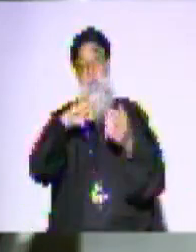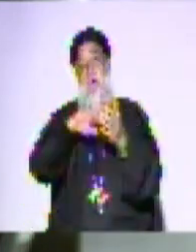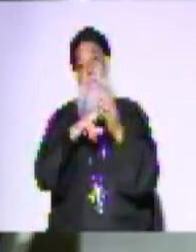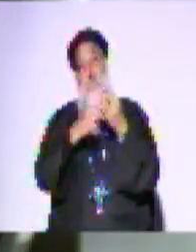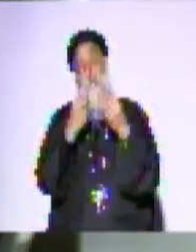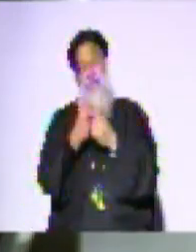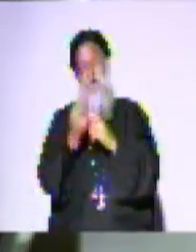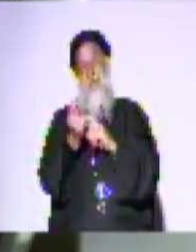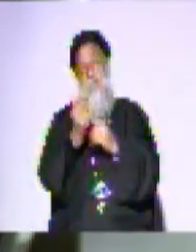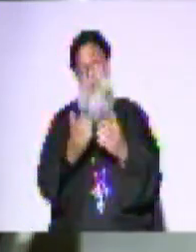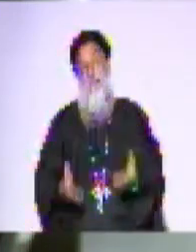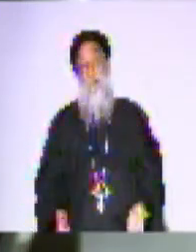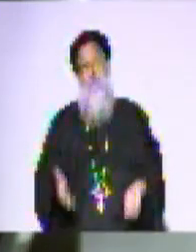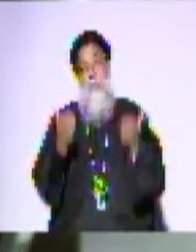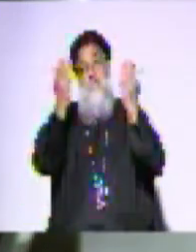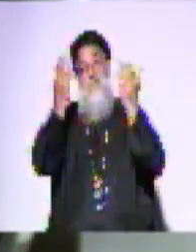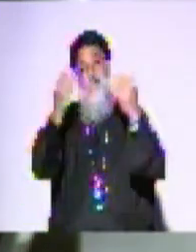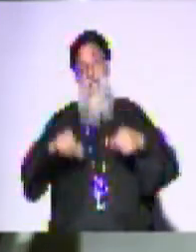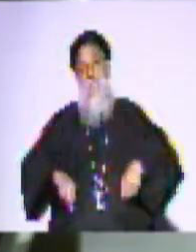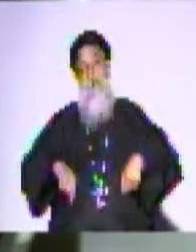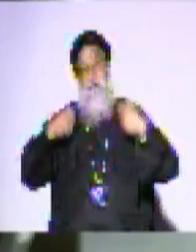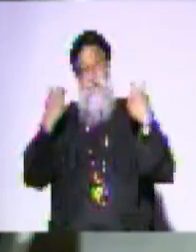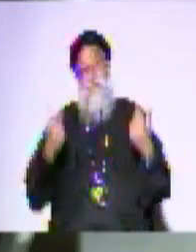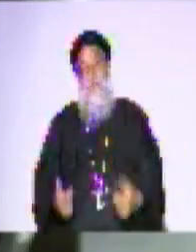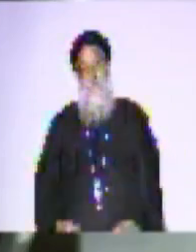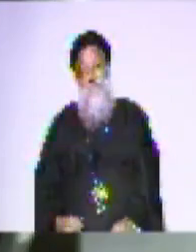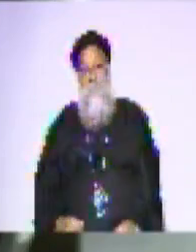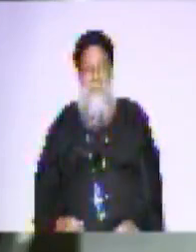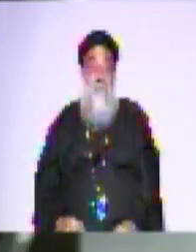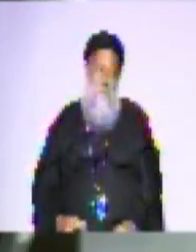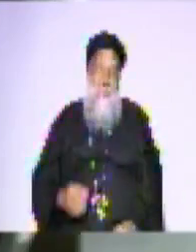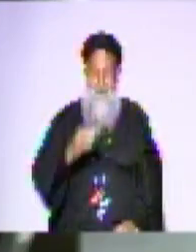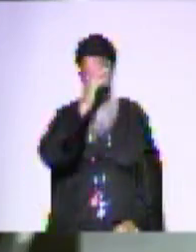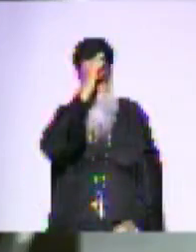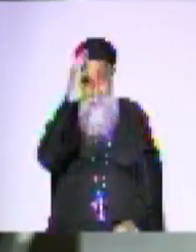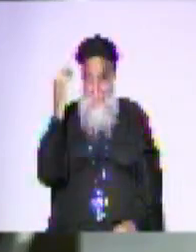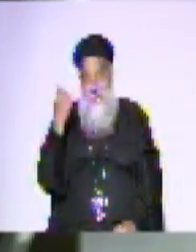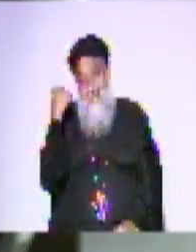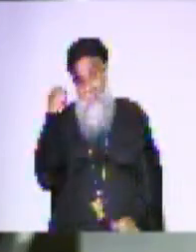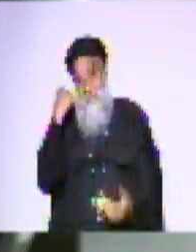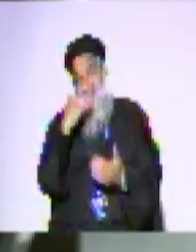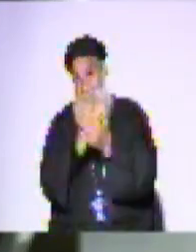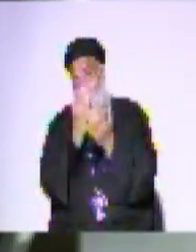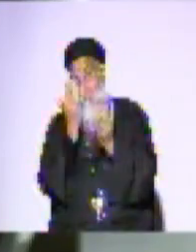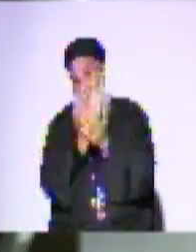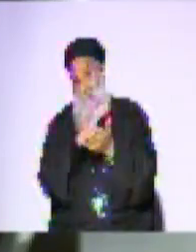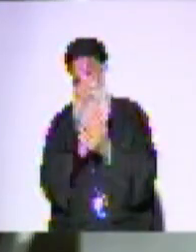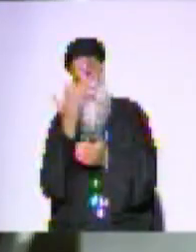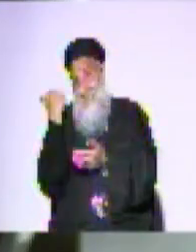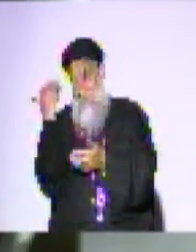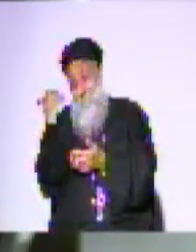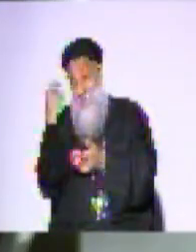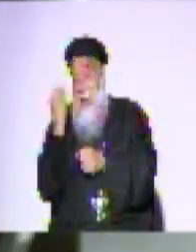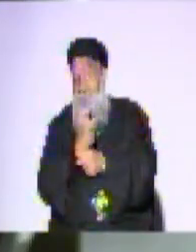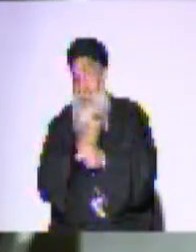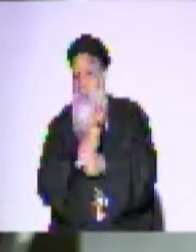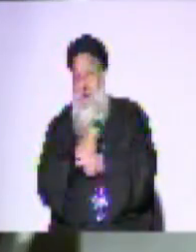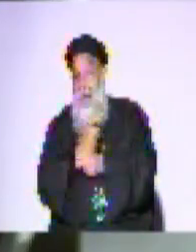المسيح آدم الثاني. يعني اشمعنا نرث الخطية ولا